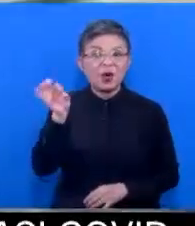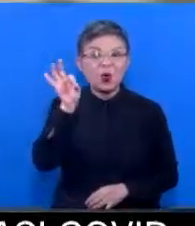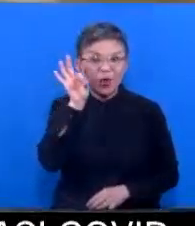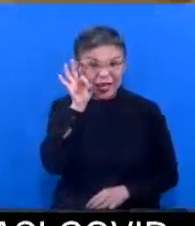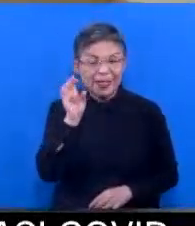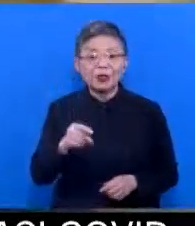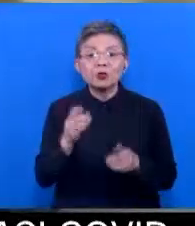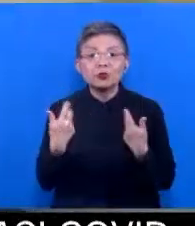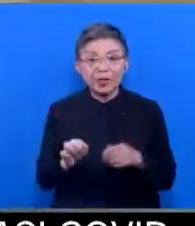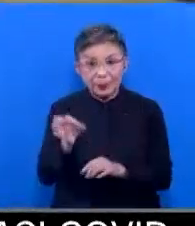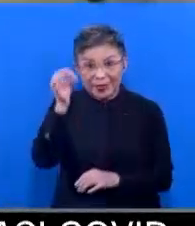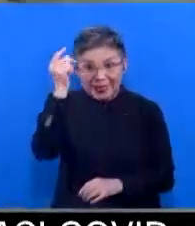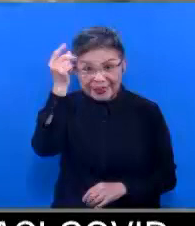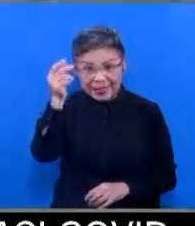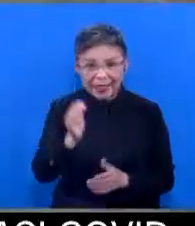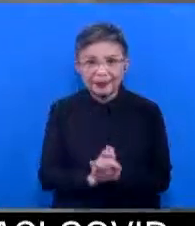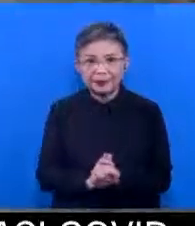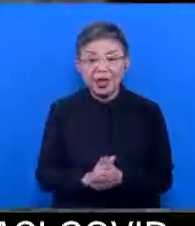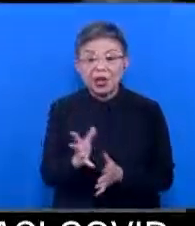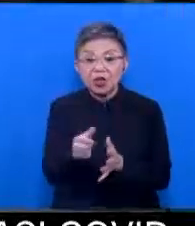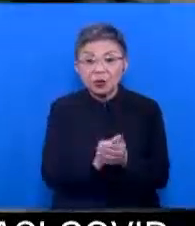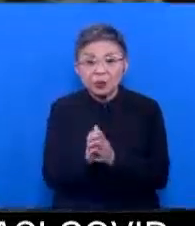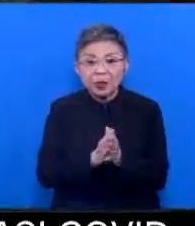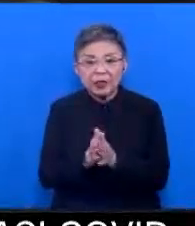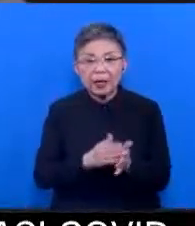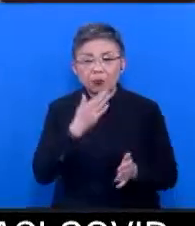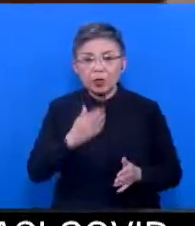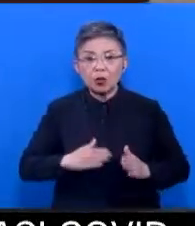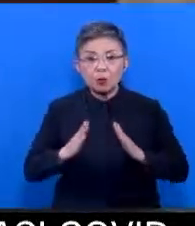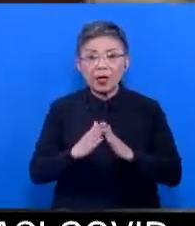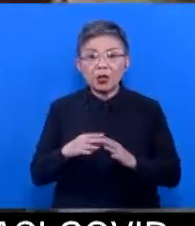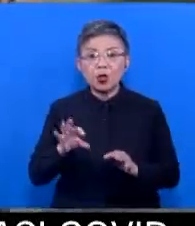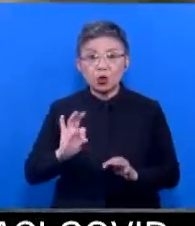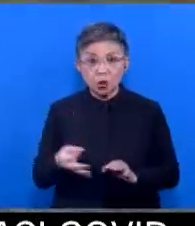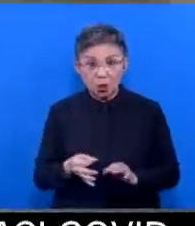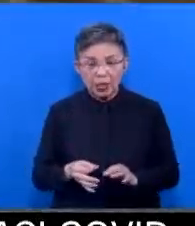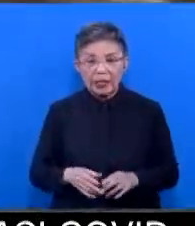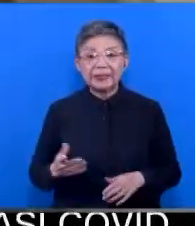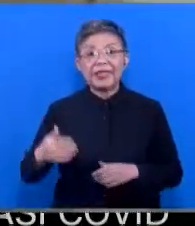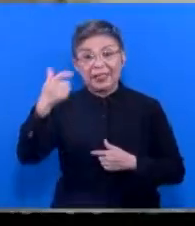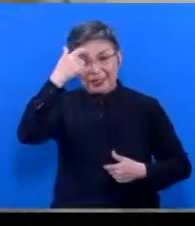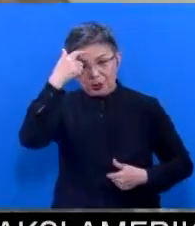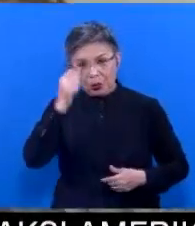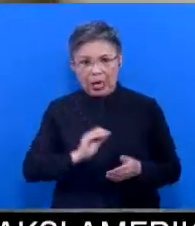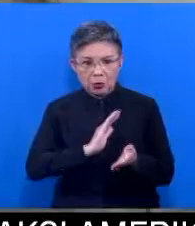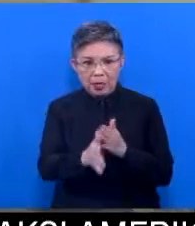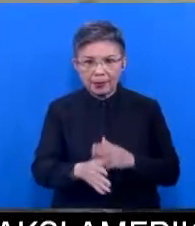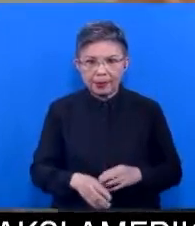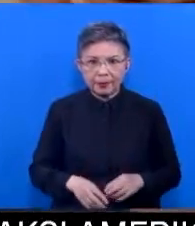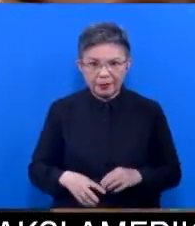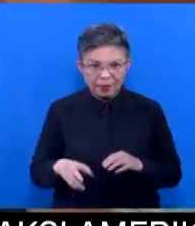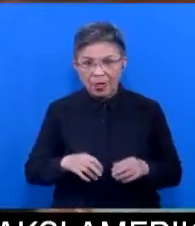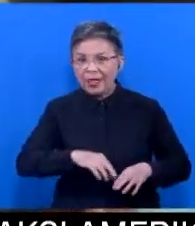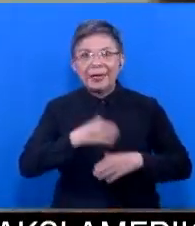terencana. Aksi ini diduga memanfaatkan kelengahan sang pemilik rumah sehingga pelaku dapat melancarkan aksinya